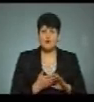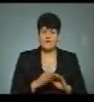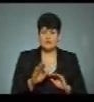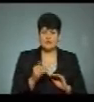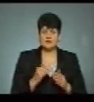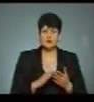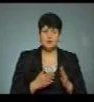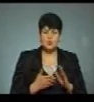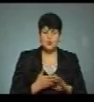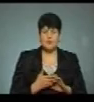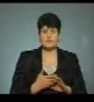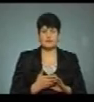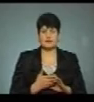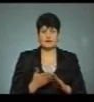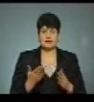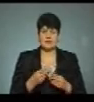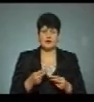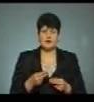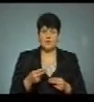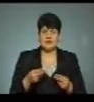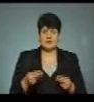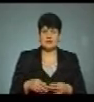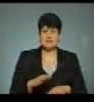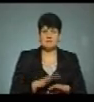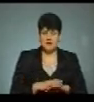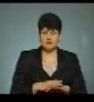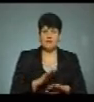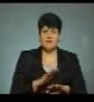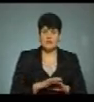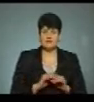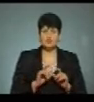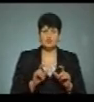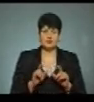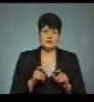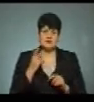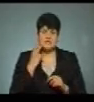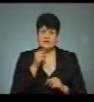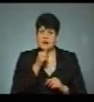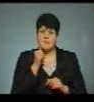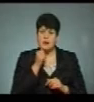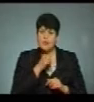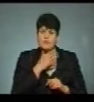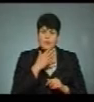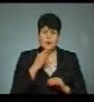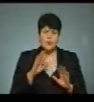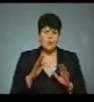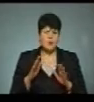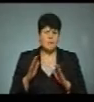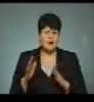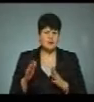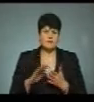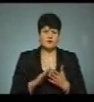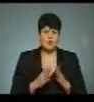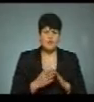договір, що укладений із банком. Банківські установи завжди приховують в багатьох моментах в